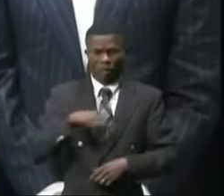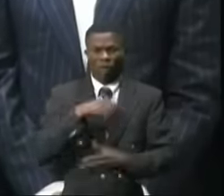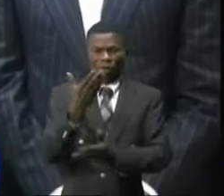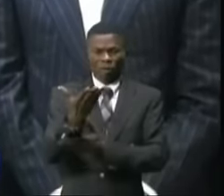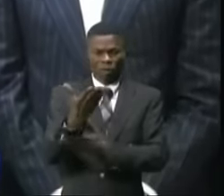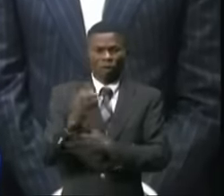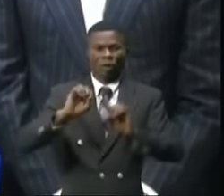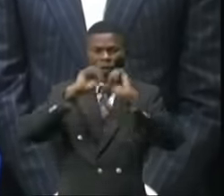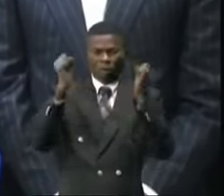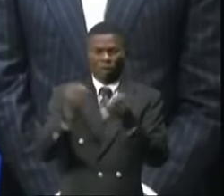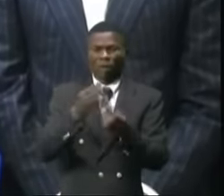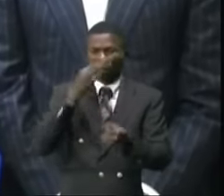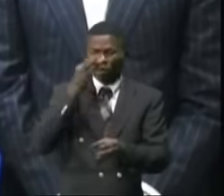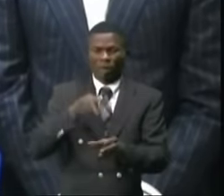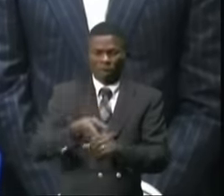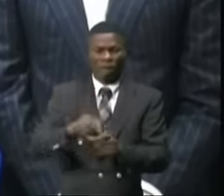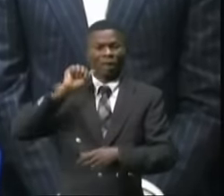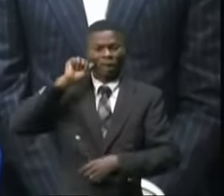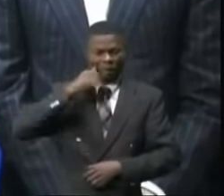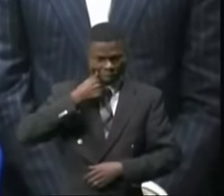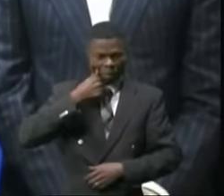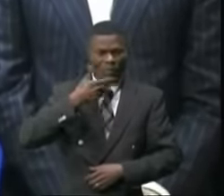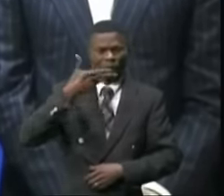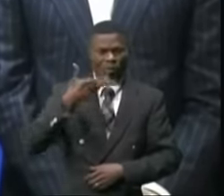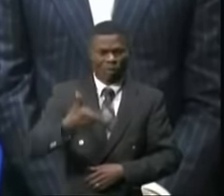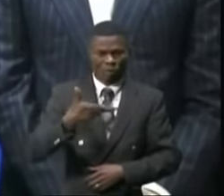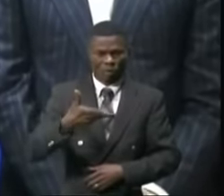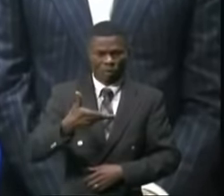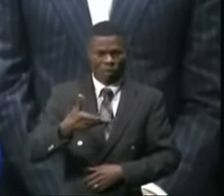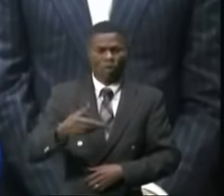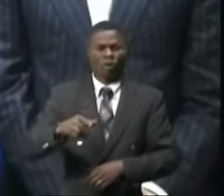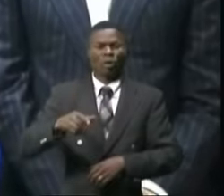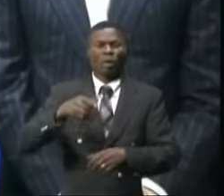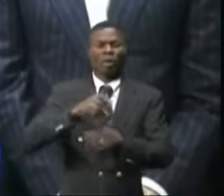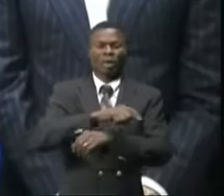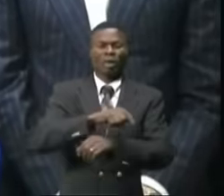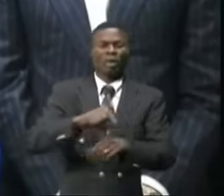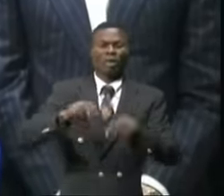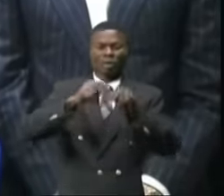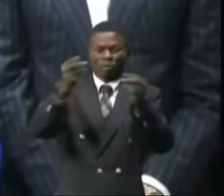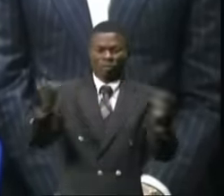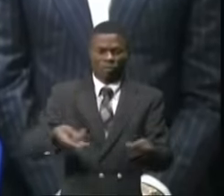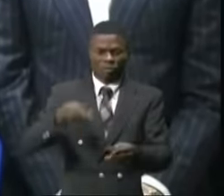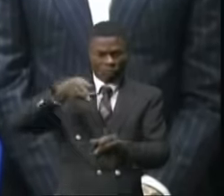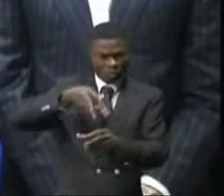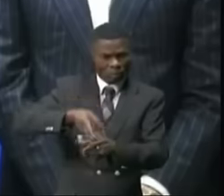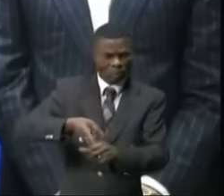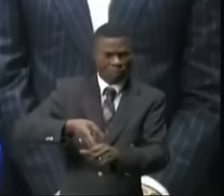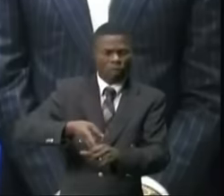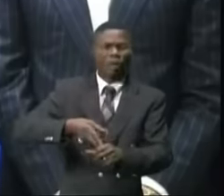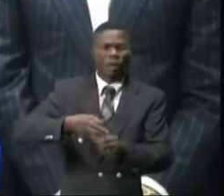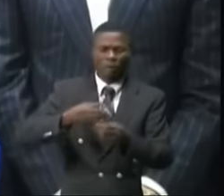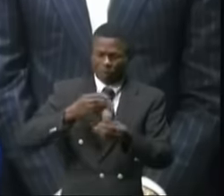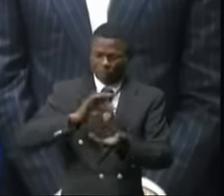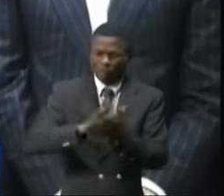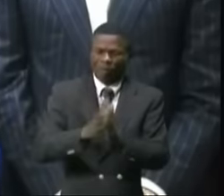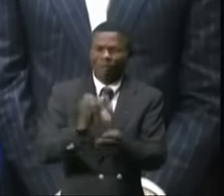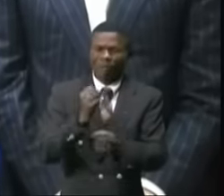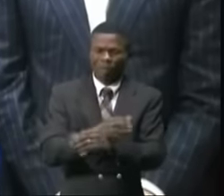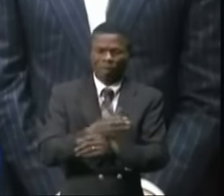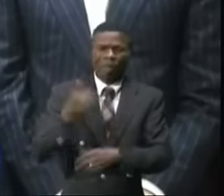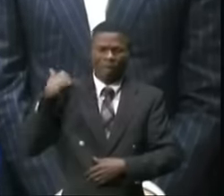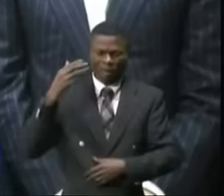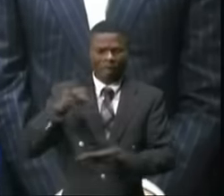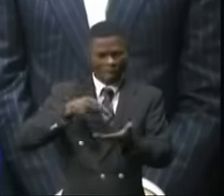à Engen que dès demain, les stations puissent ouvrir à travers toute la République, puisque l'État